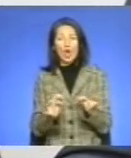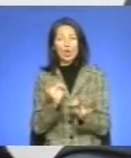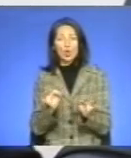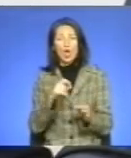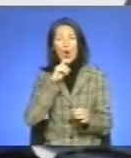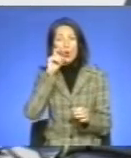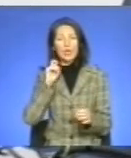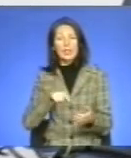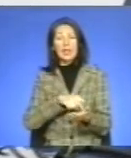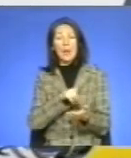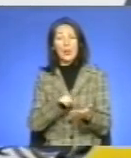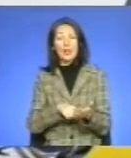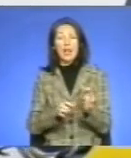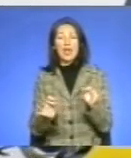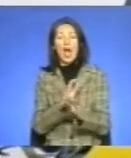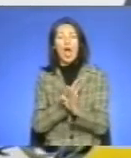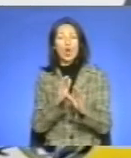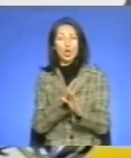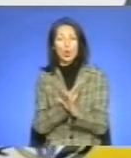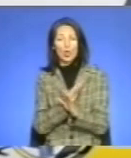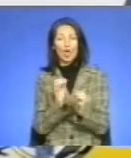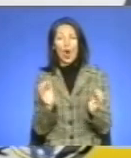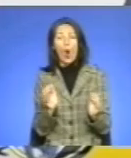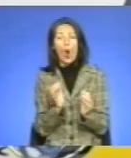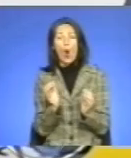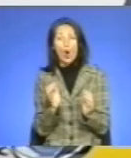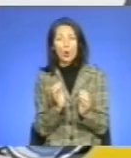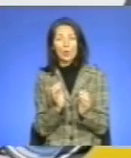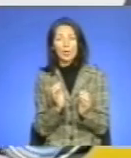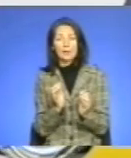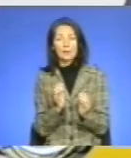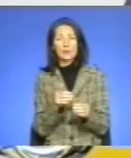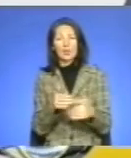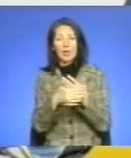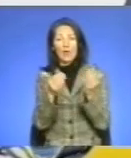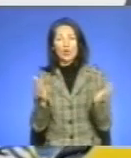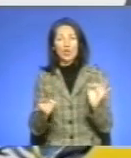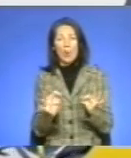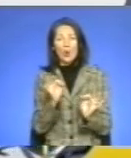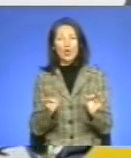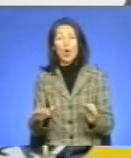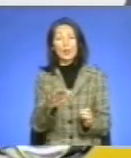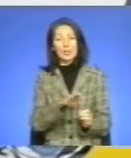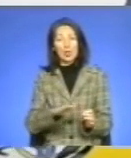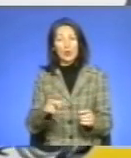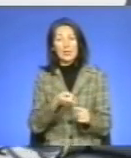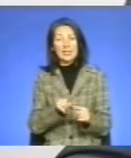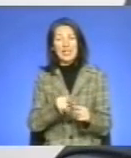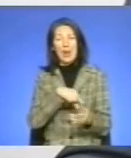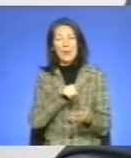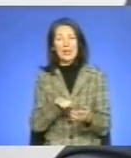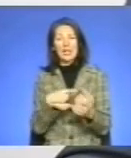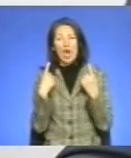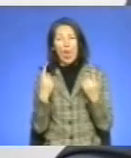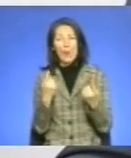Питання екології, охорони навколишнього природного середовища – це питання глобальні,